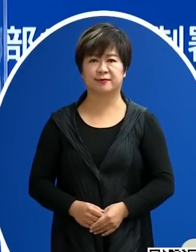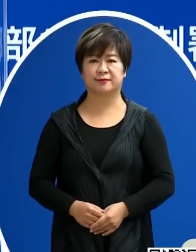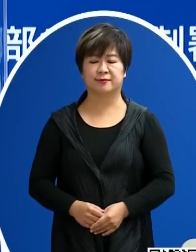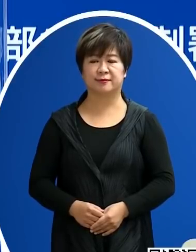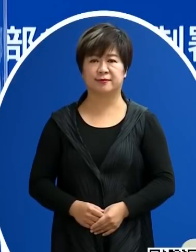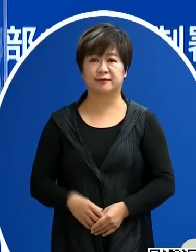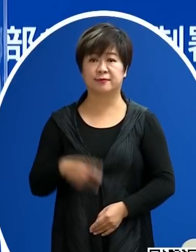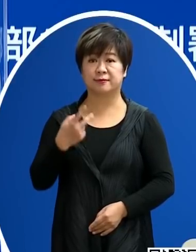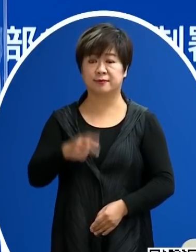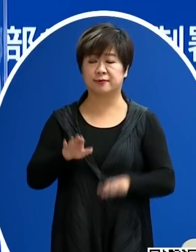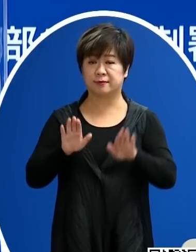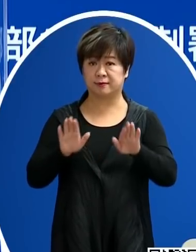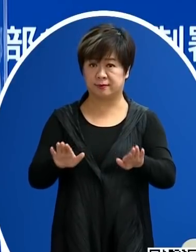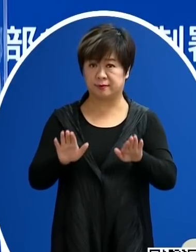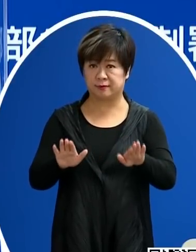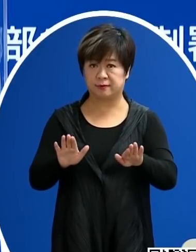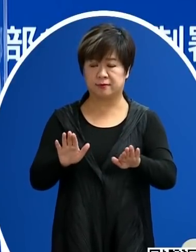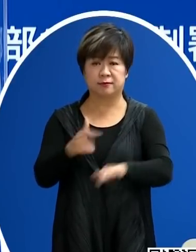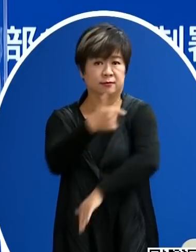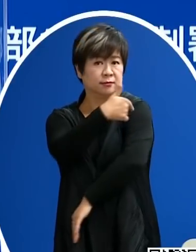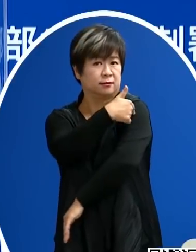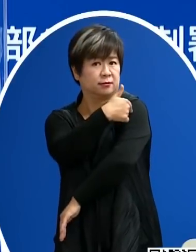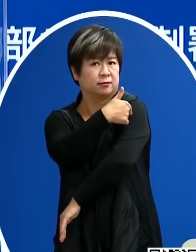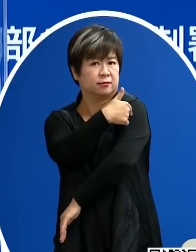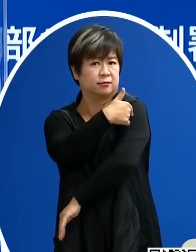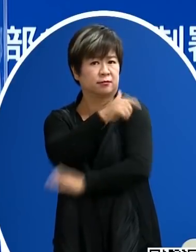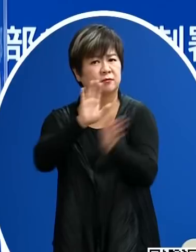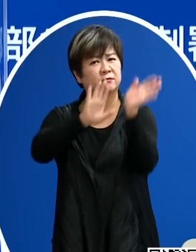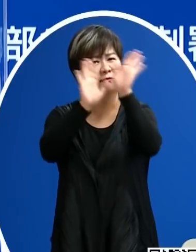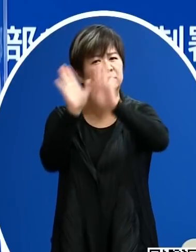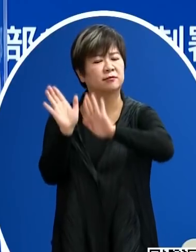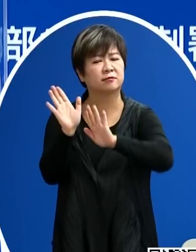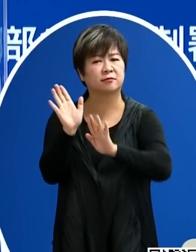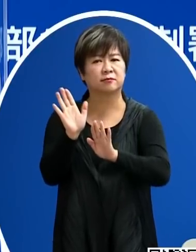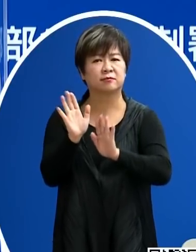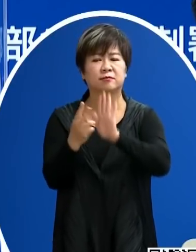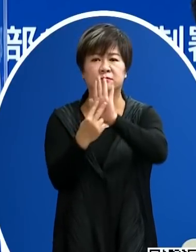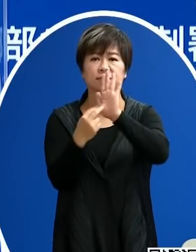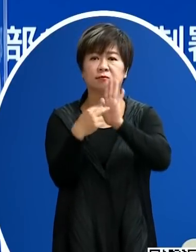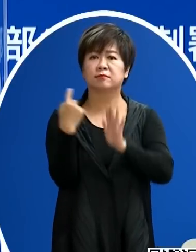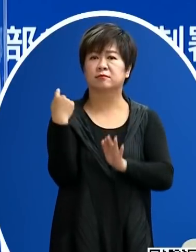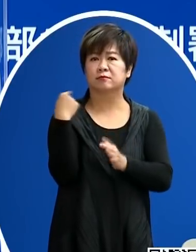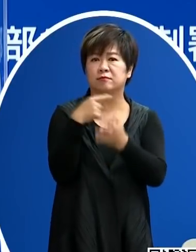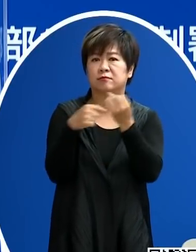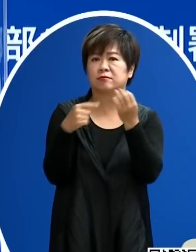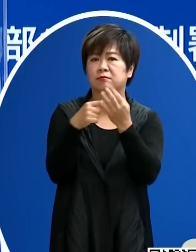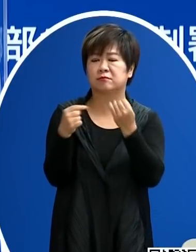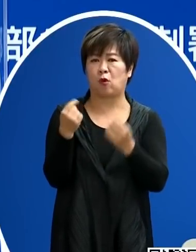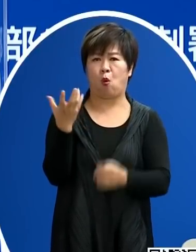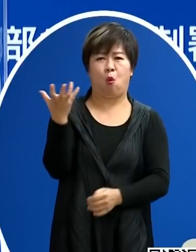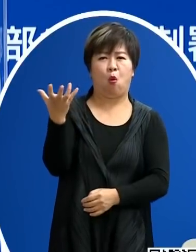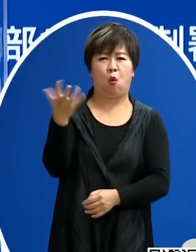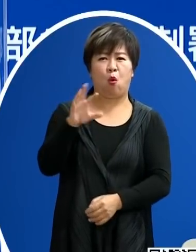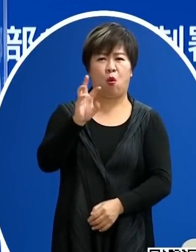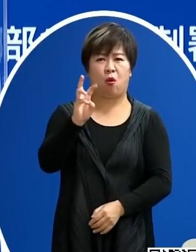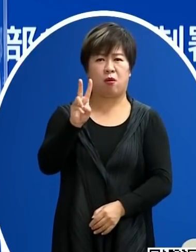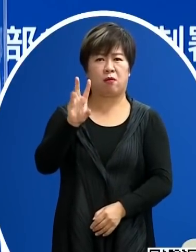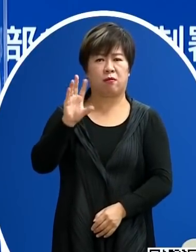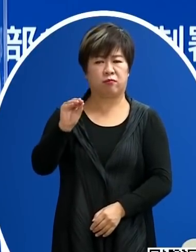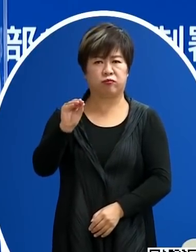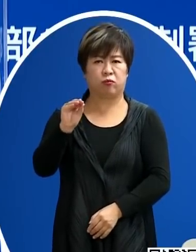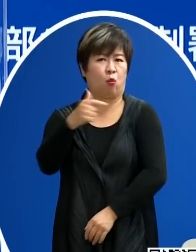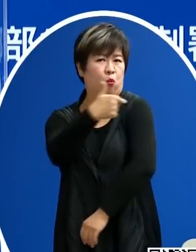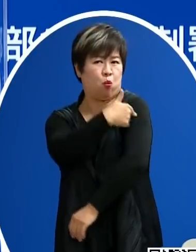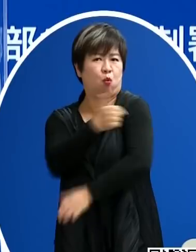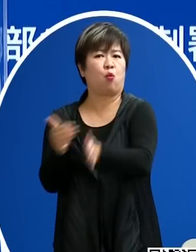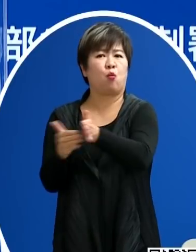那今天的疫苗的哈施打的情况哈，昨天我们打的也算是比较多哈，打了